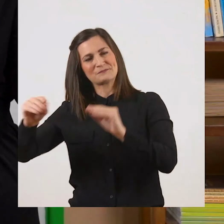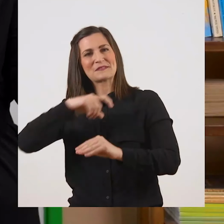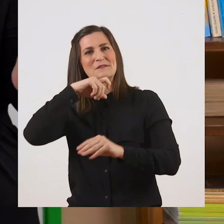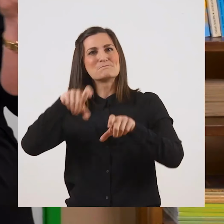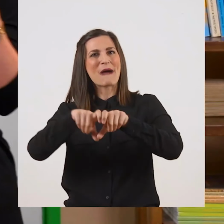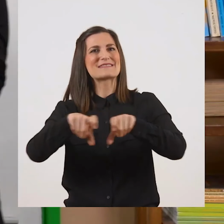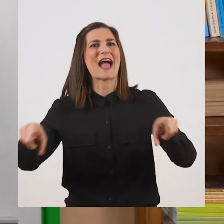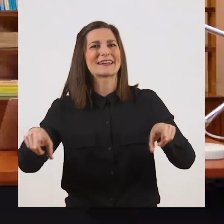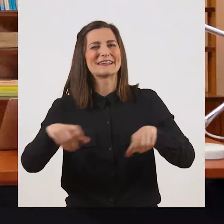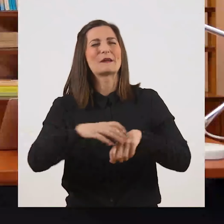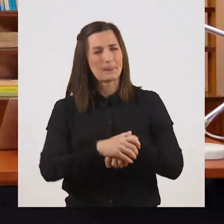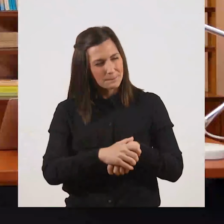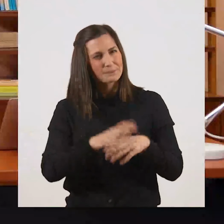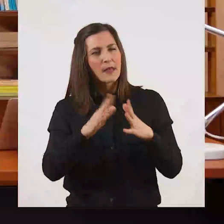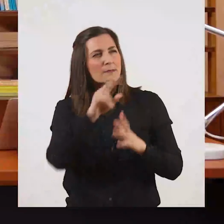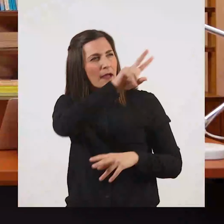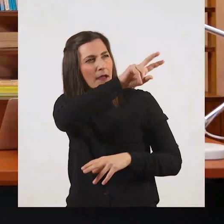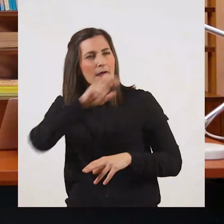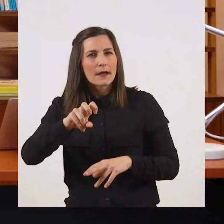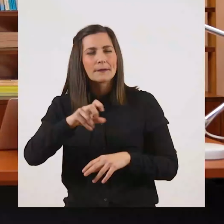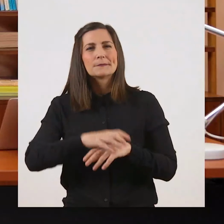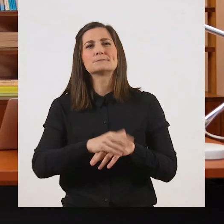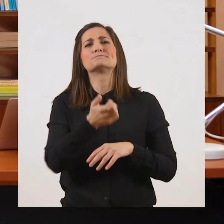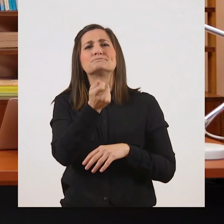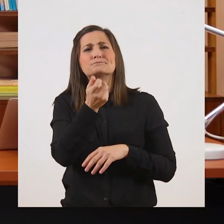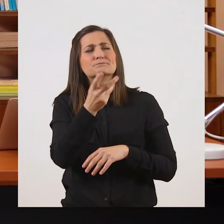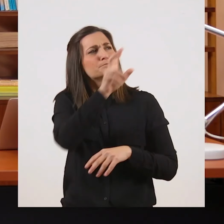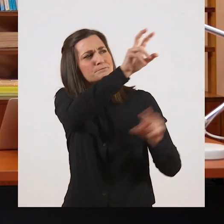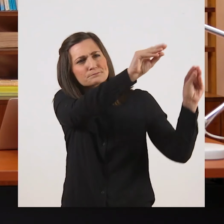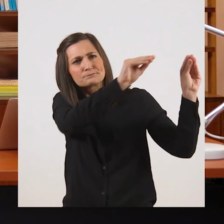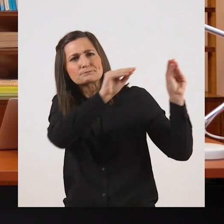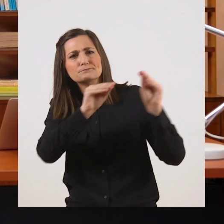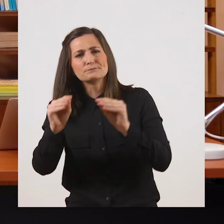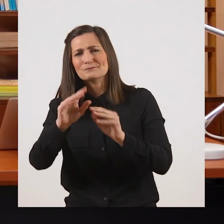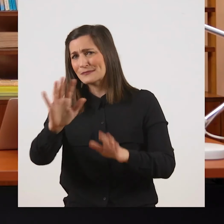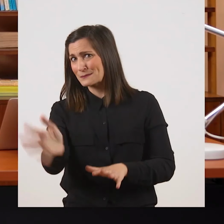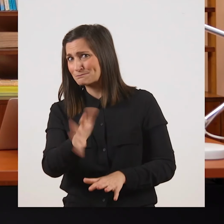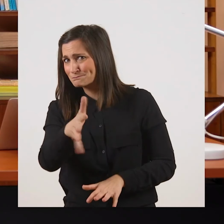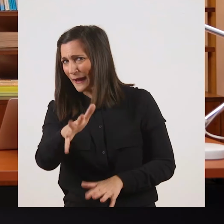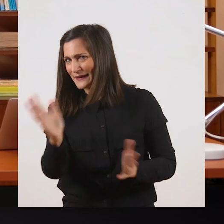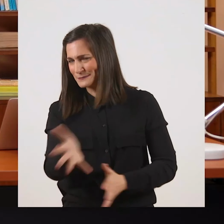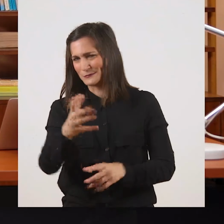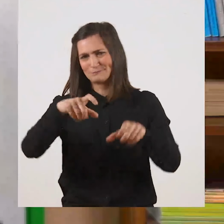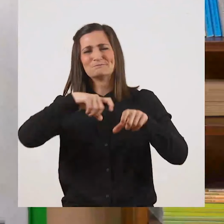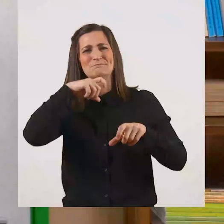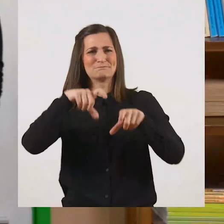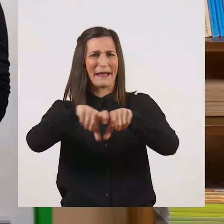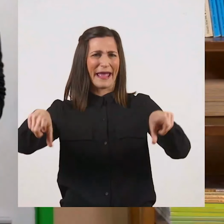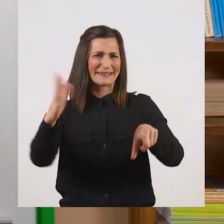πάρουμε ένα ζευγαράκι από το σπίτι του 10. Φαίνεται για παγκάκι. Τέλος πάντων, θα το κάνουμε